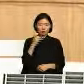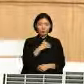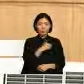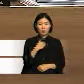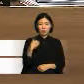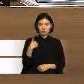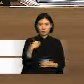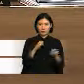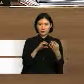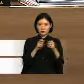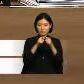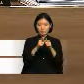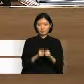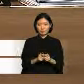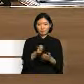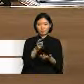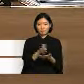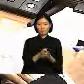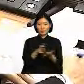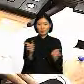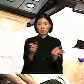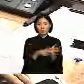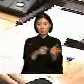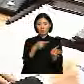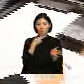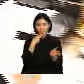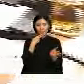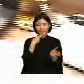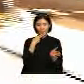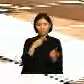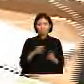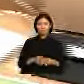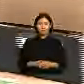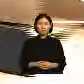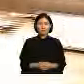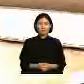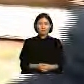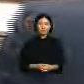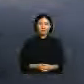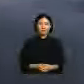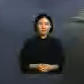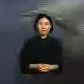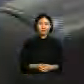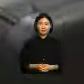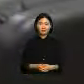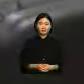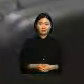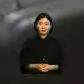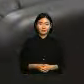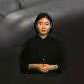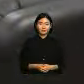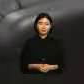만족도 반영 등 세부 규정이 명시되지 않고 있습니다. 딜라이브 서울경기 케이블TV 박면입니다.